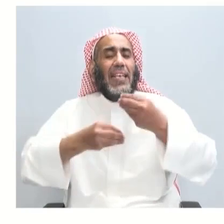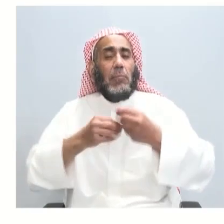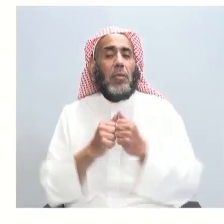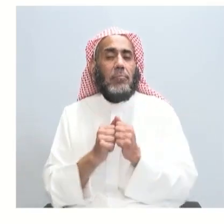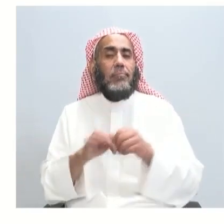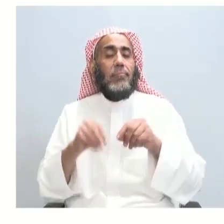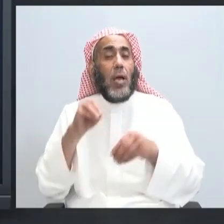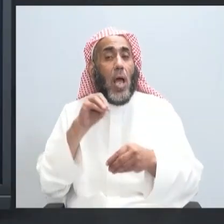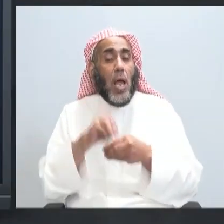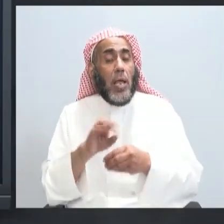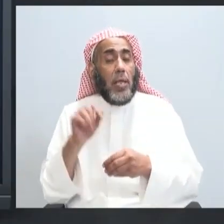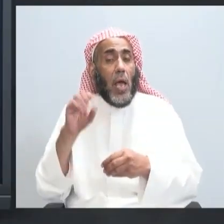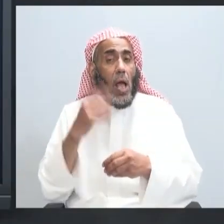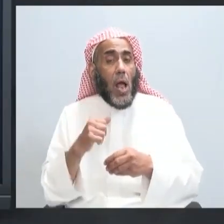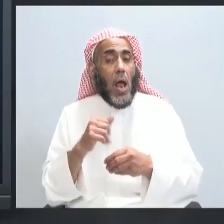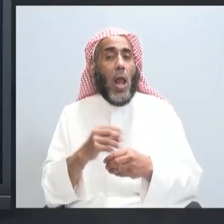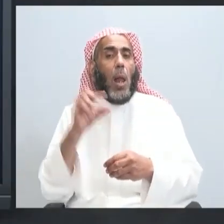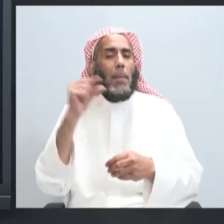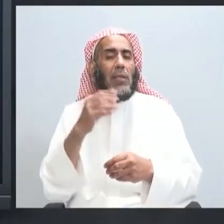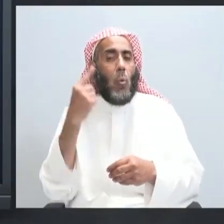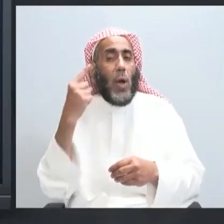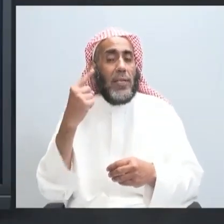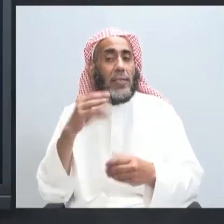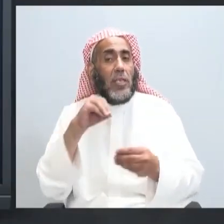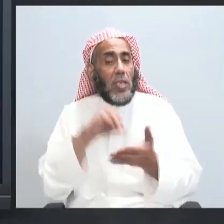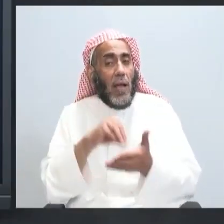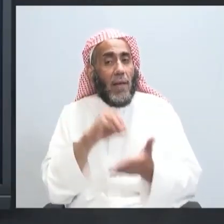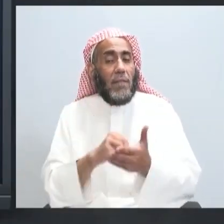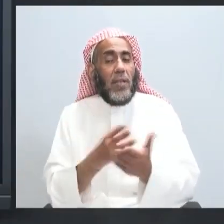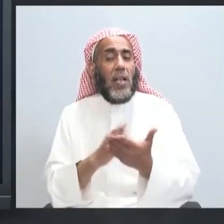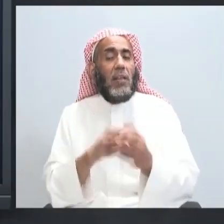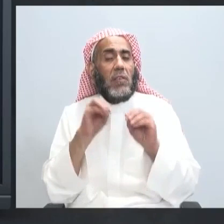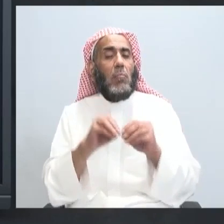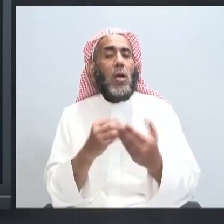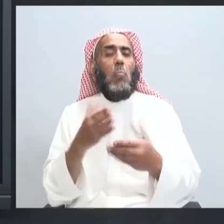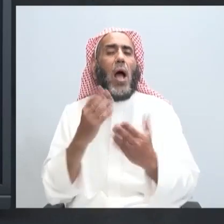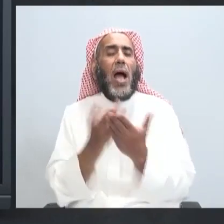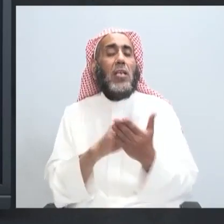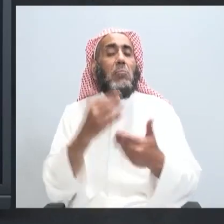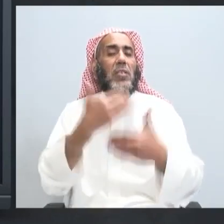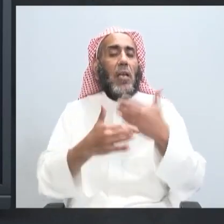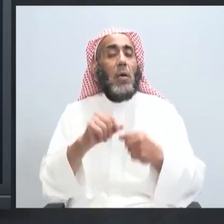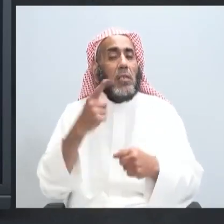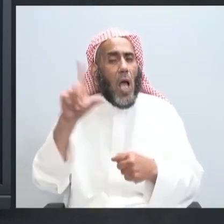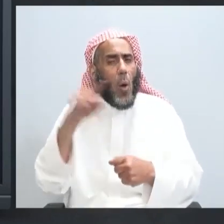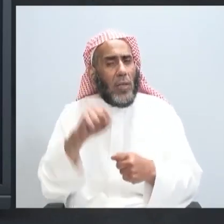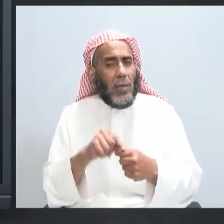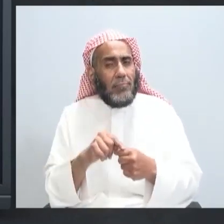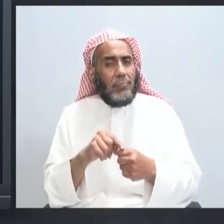ان اذا كان الماده واحده هنا تجدها في في نفس الموضع في معاجم التقليبات صحيح ام